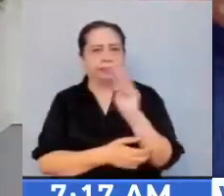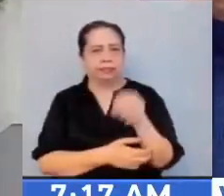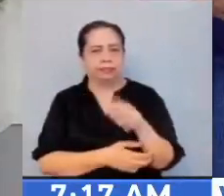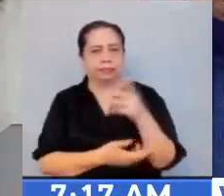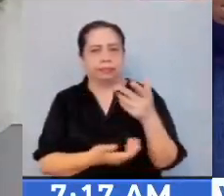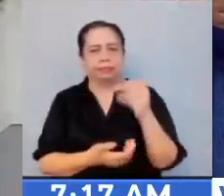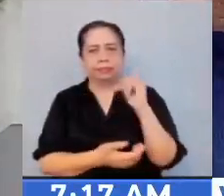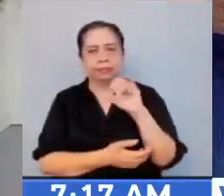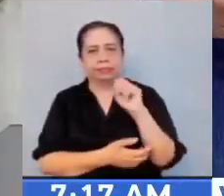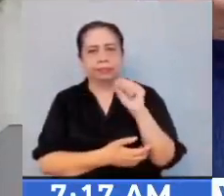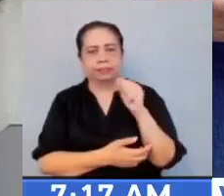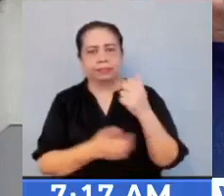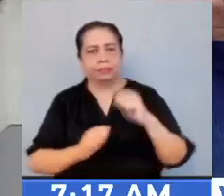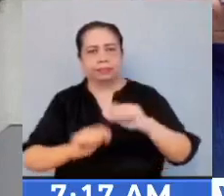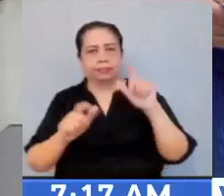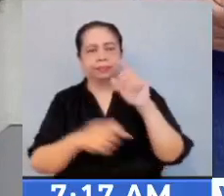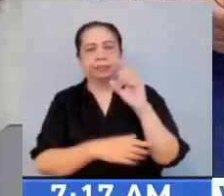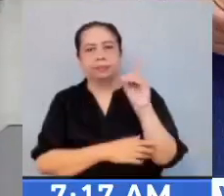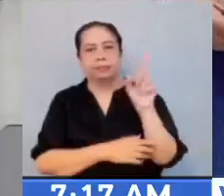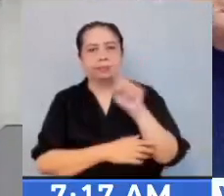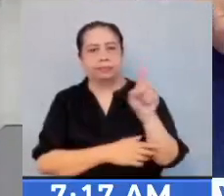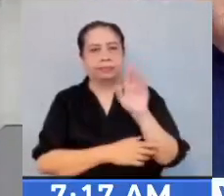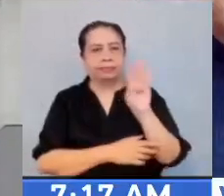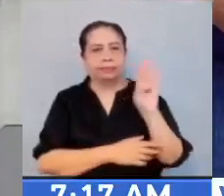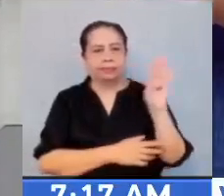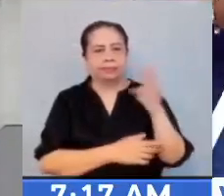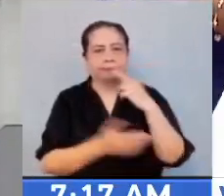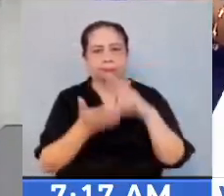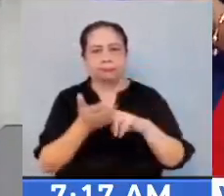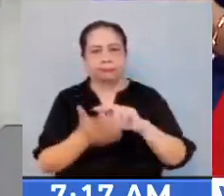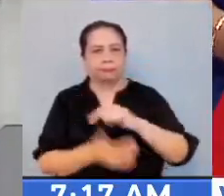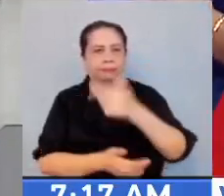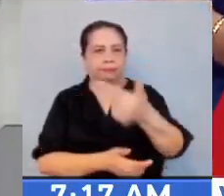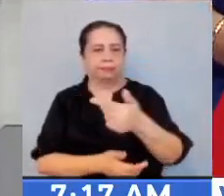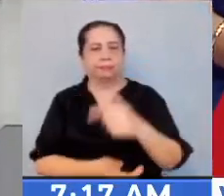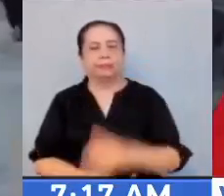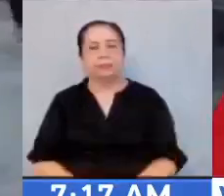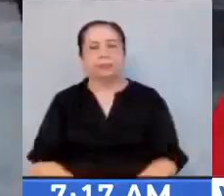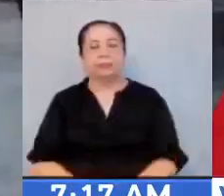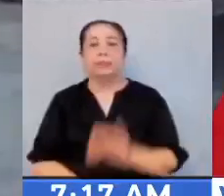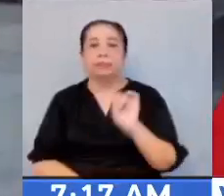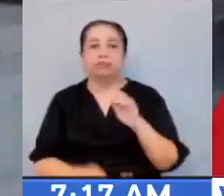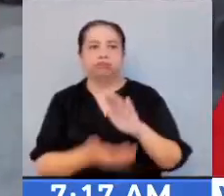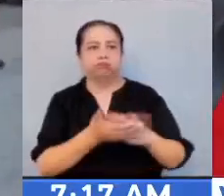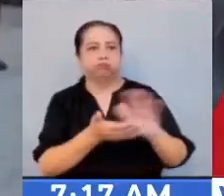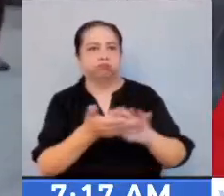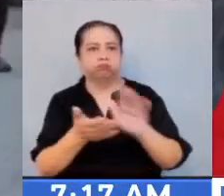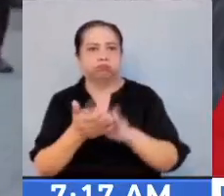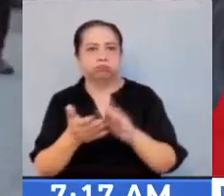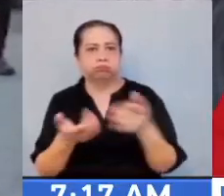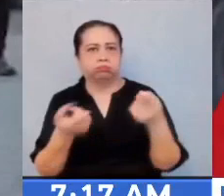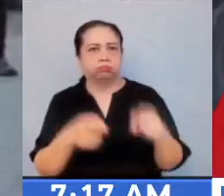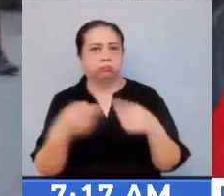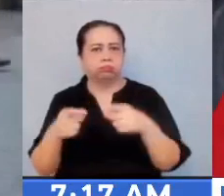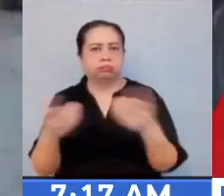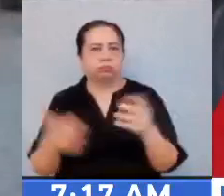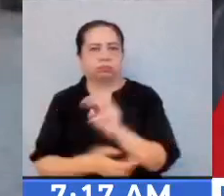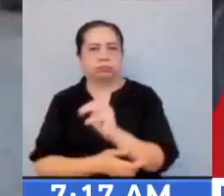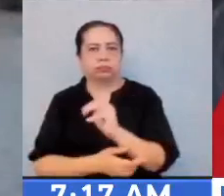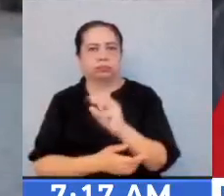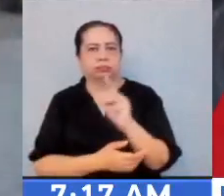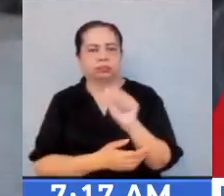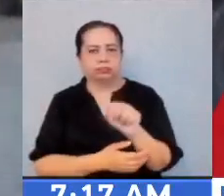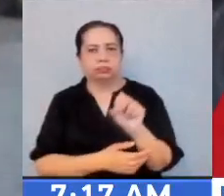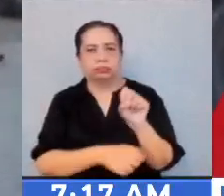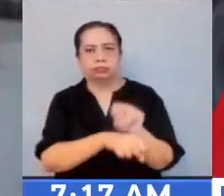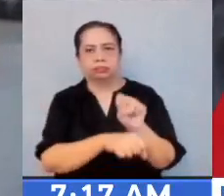Radio DCWB. Isa? Susan, panibagong clearing operations ang isinagawa ng MMDA Task Force dito sa